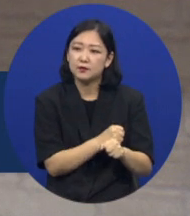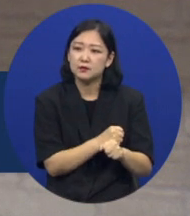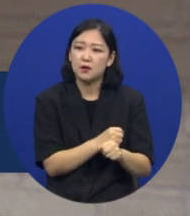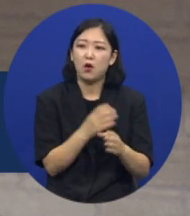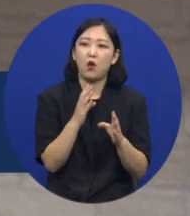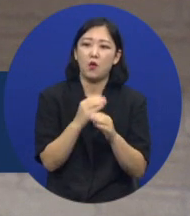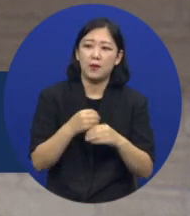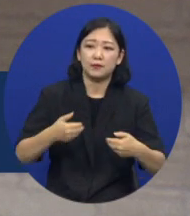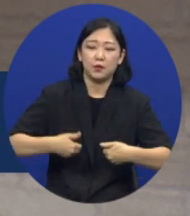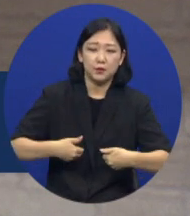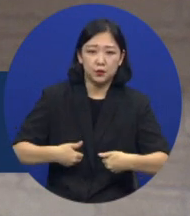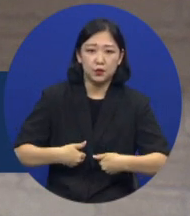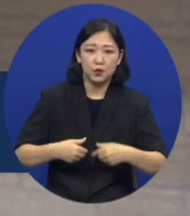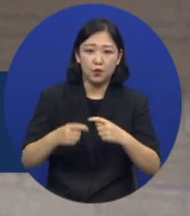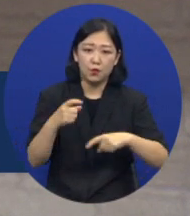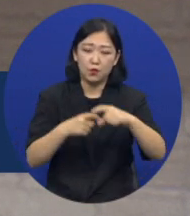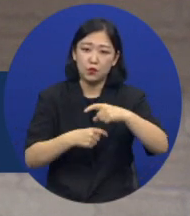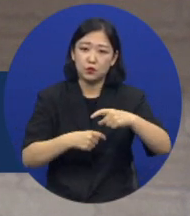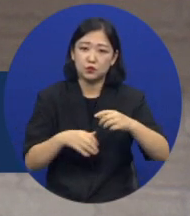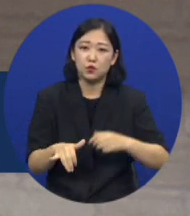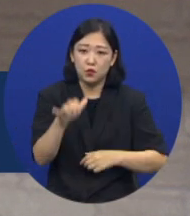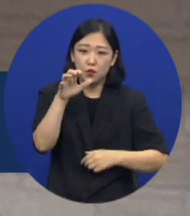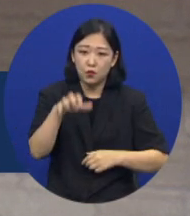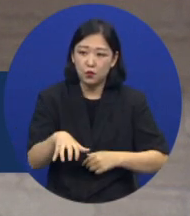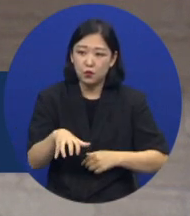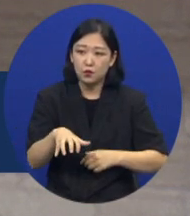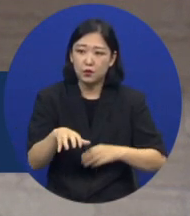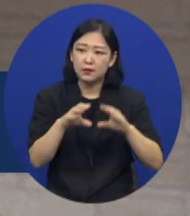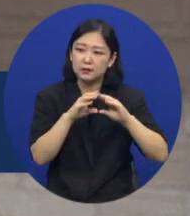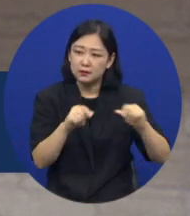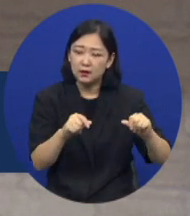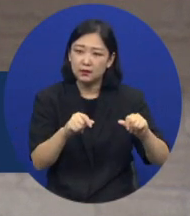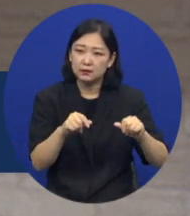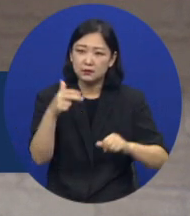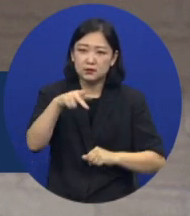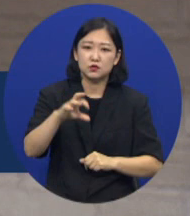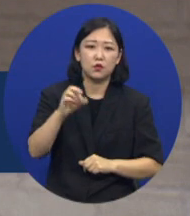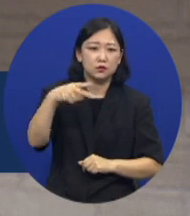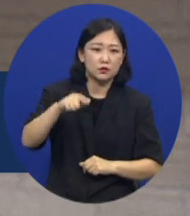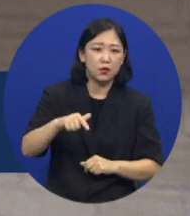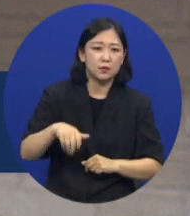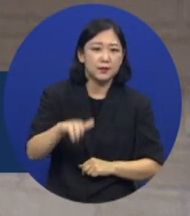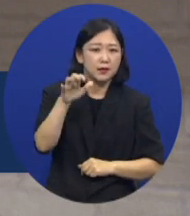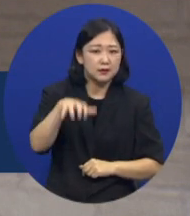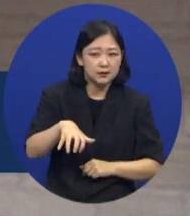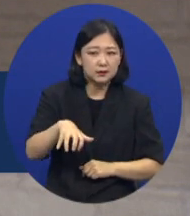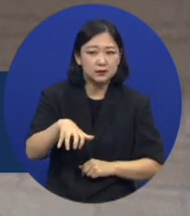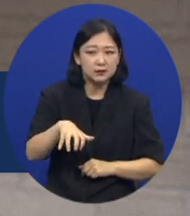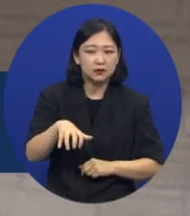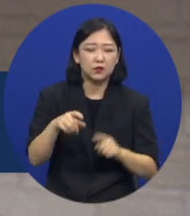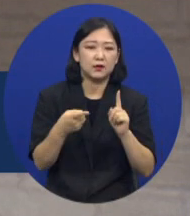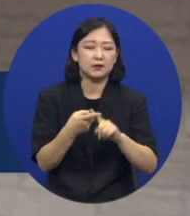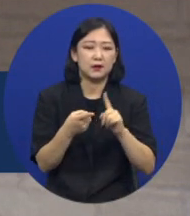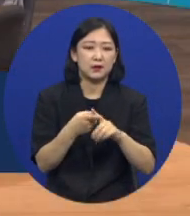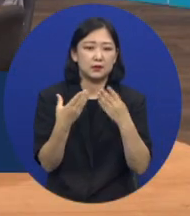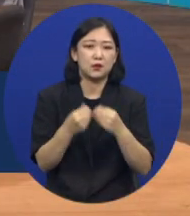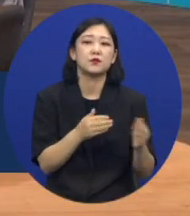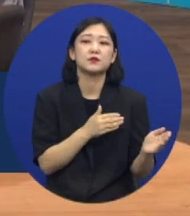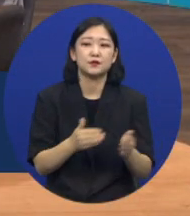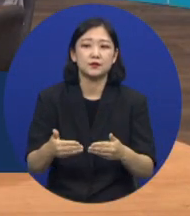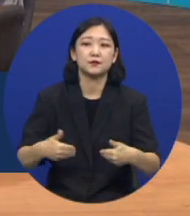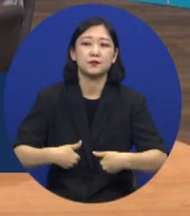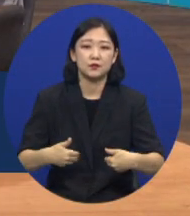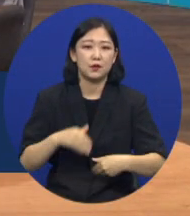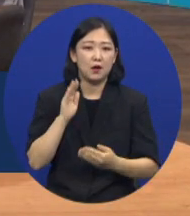얼마만큼 더 필요해서 보조 공항으로 서의 공항 부지는 과연 정석 비행장 인지 그런 것에 대한 가닥을 정리해 내고